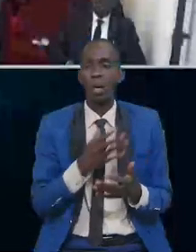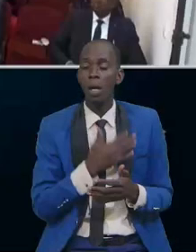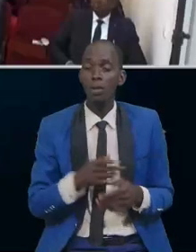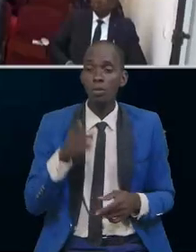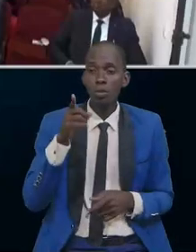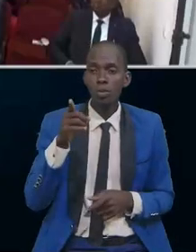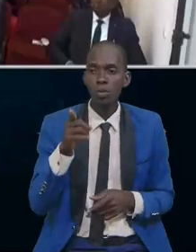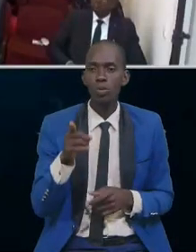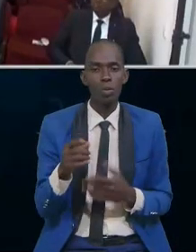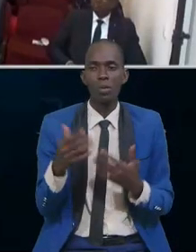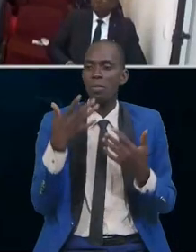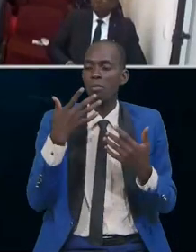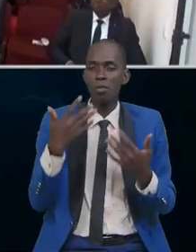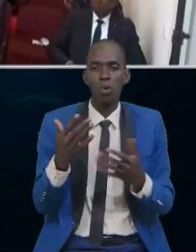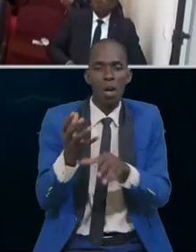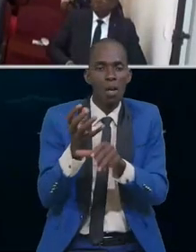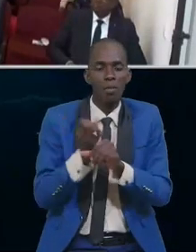Et peut-être